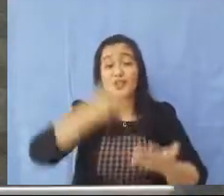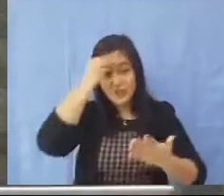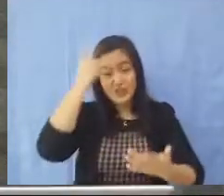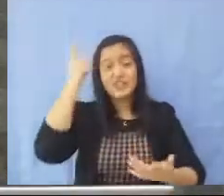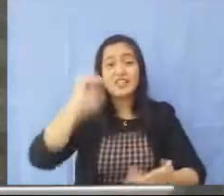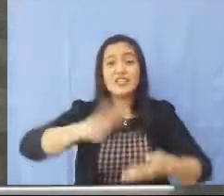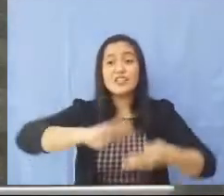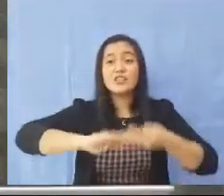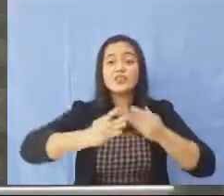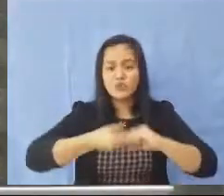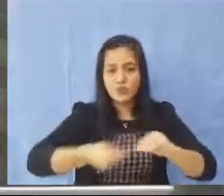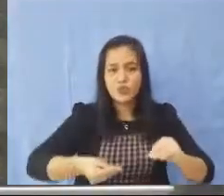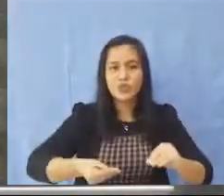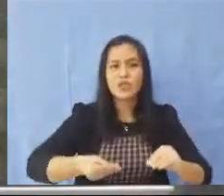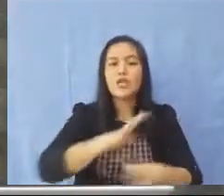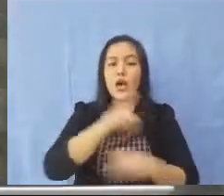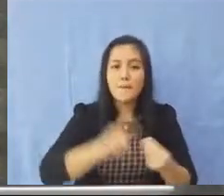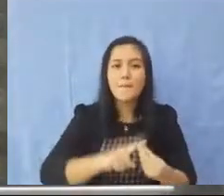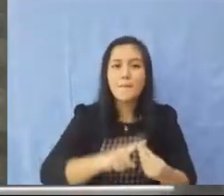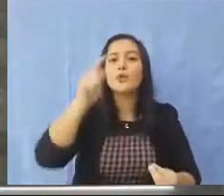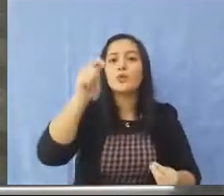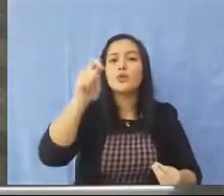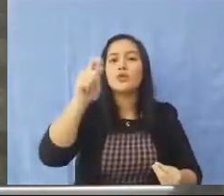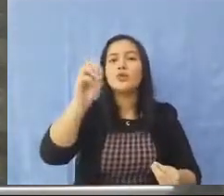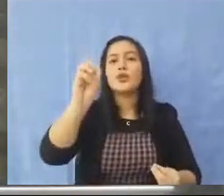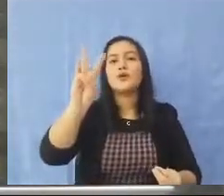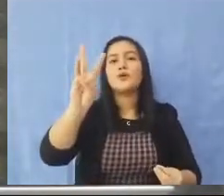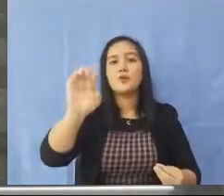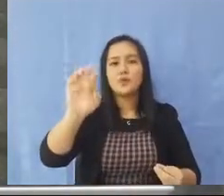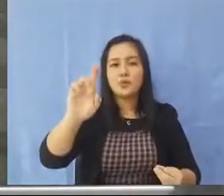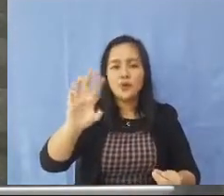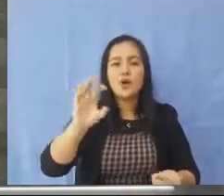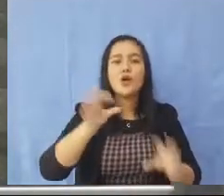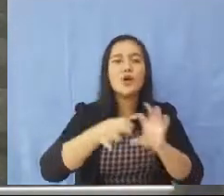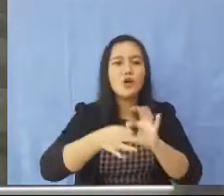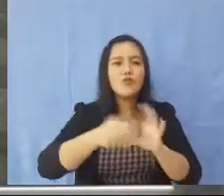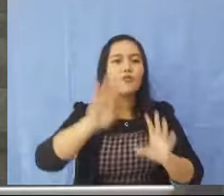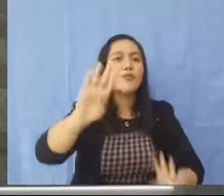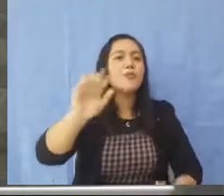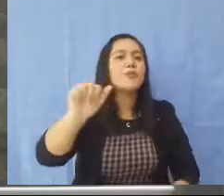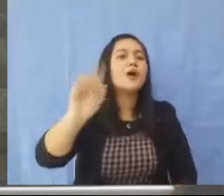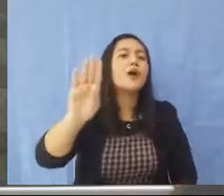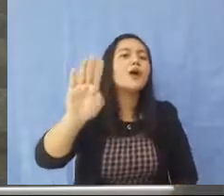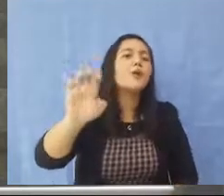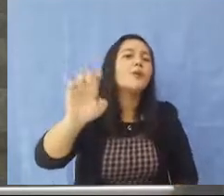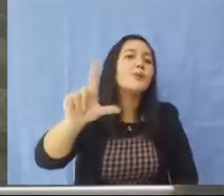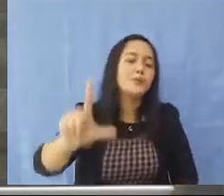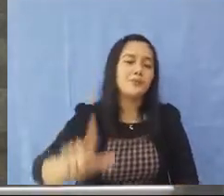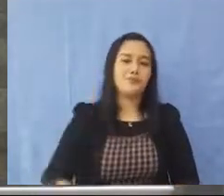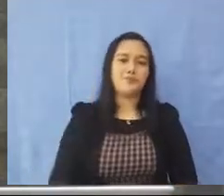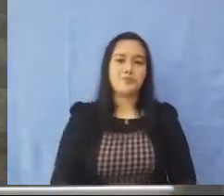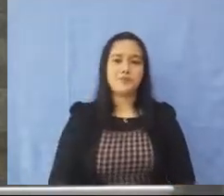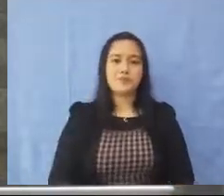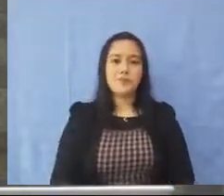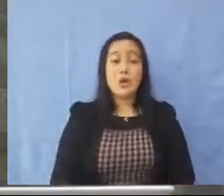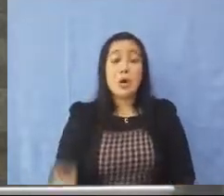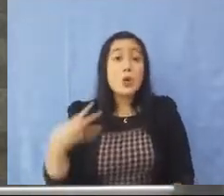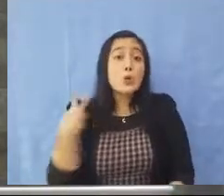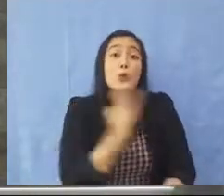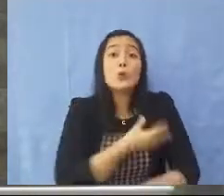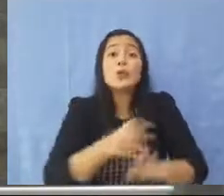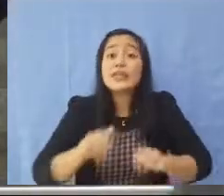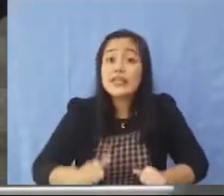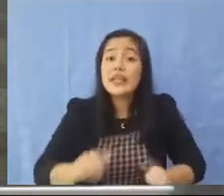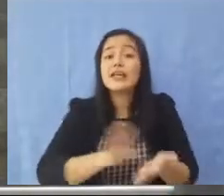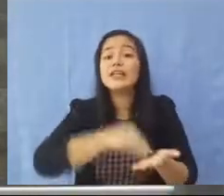na kailanman di nila kayang abutin ng Diyos. Tinuruan niya na yung tao, sa kalakip ng pagturo niya sa tao, may blessing pa